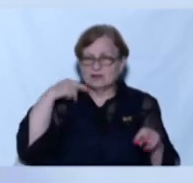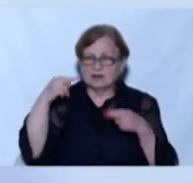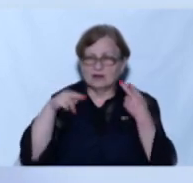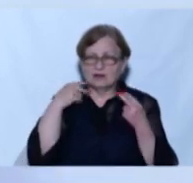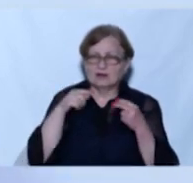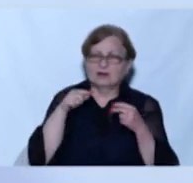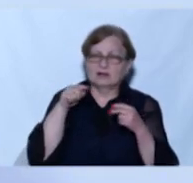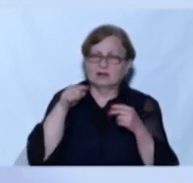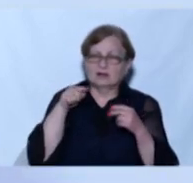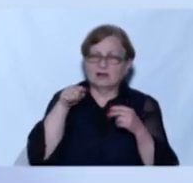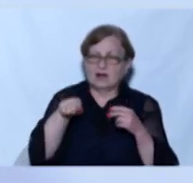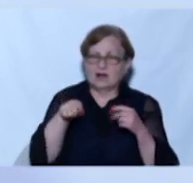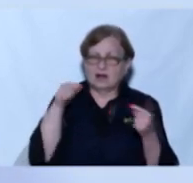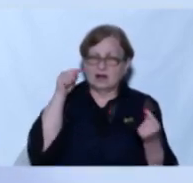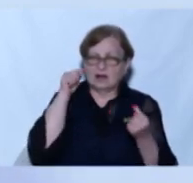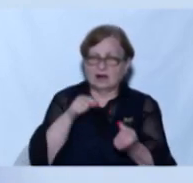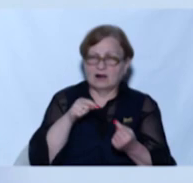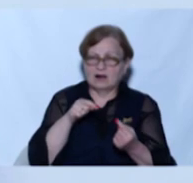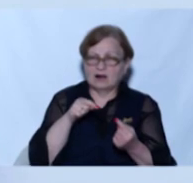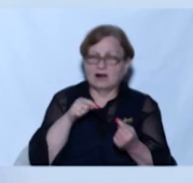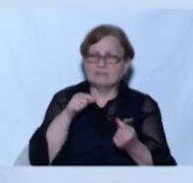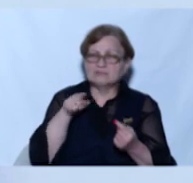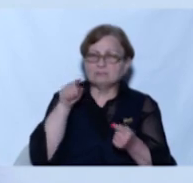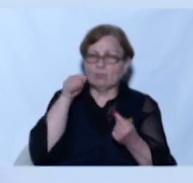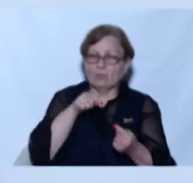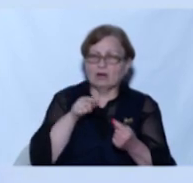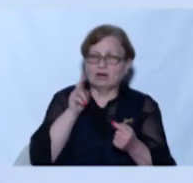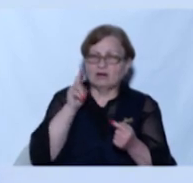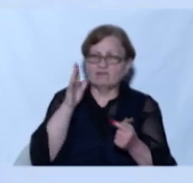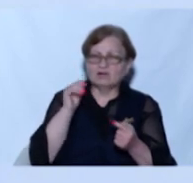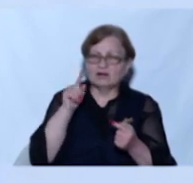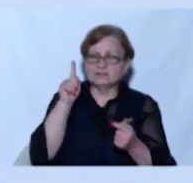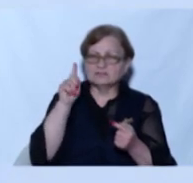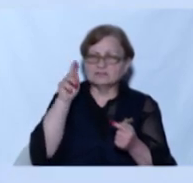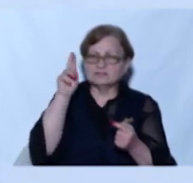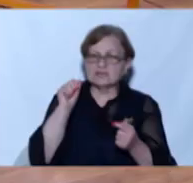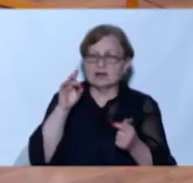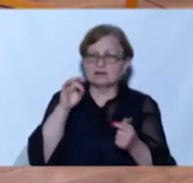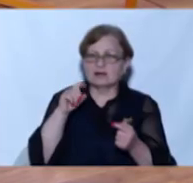ამას მოუხდება. კვაწარახი. აი კვაწარახი